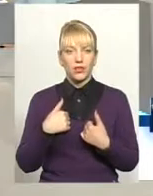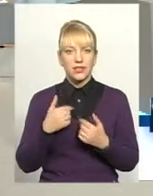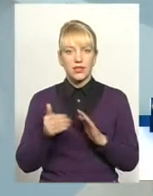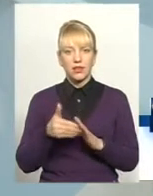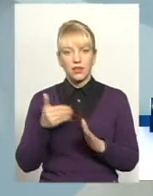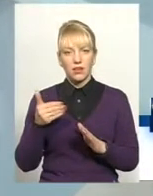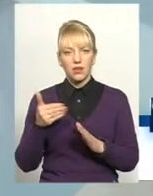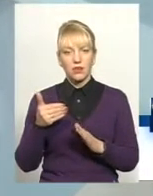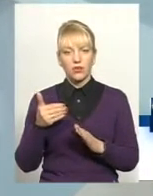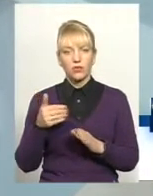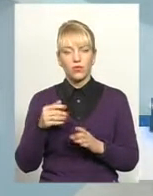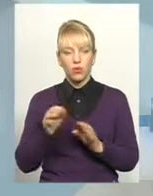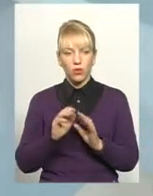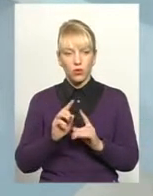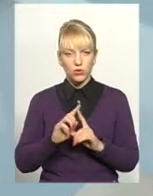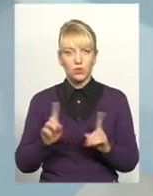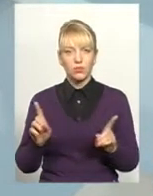закликаю, от, особливо